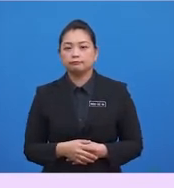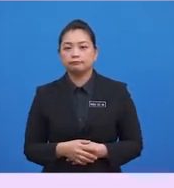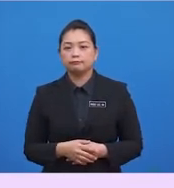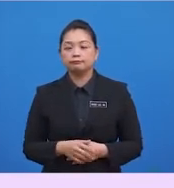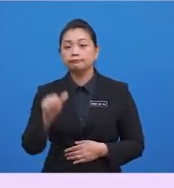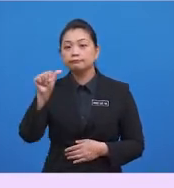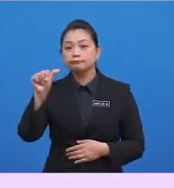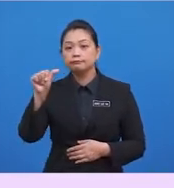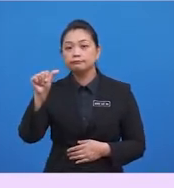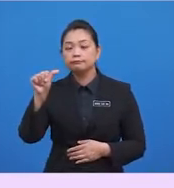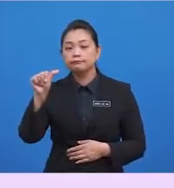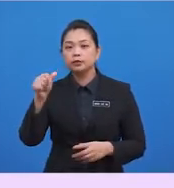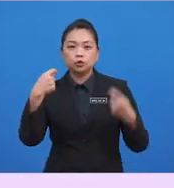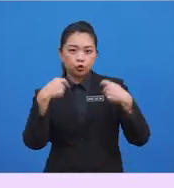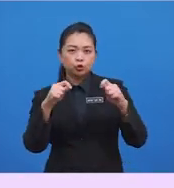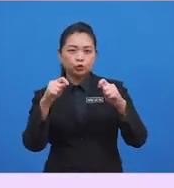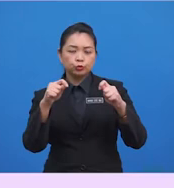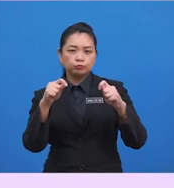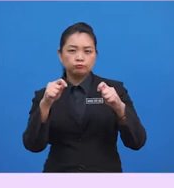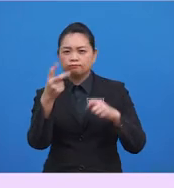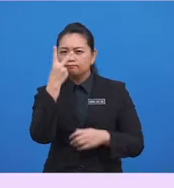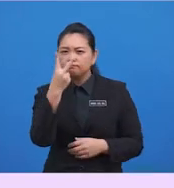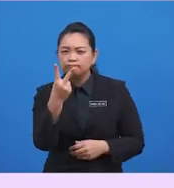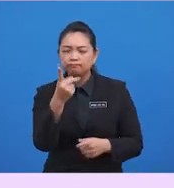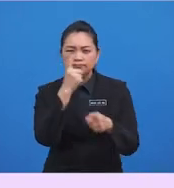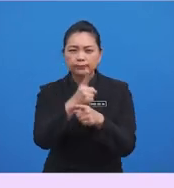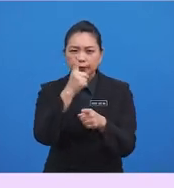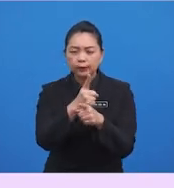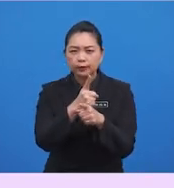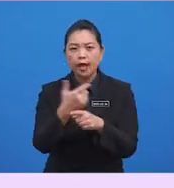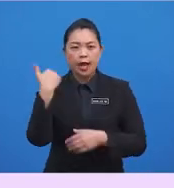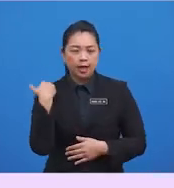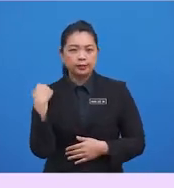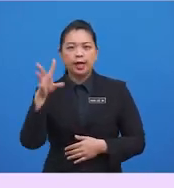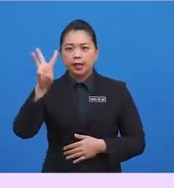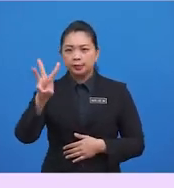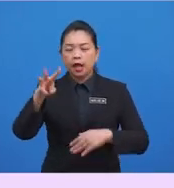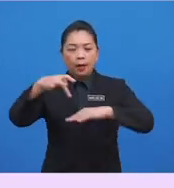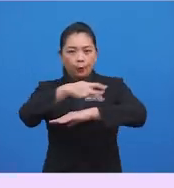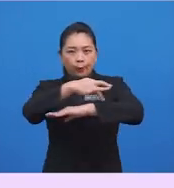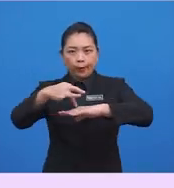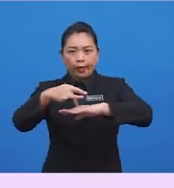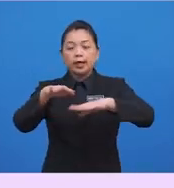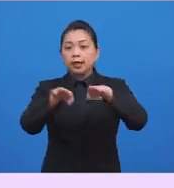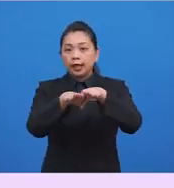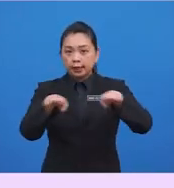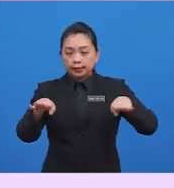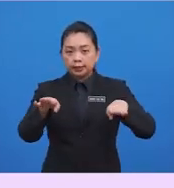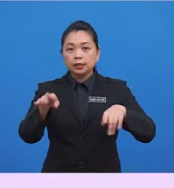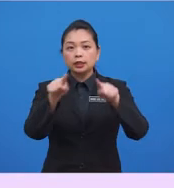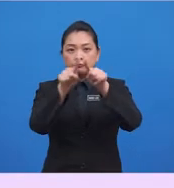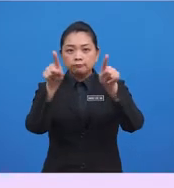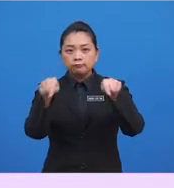Bagi soalan pertama, cuba murid-murid amati betul-betul. Terdapat 6 permukaan rata segi